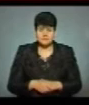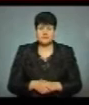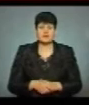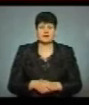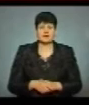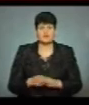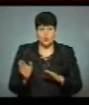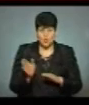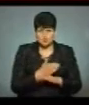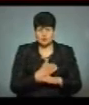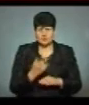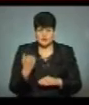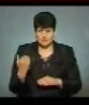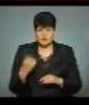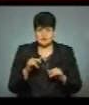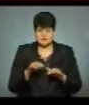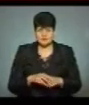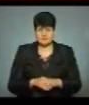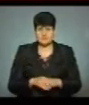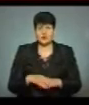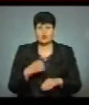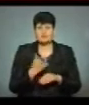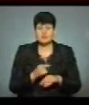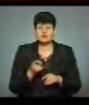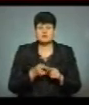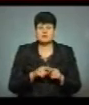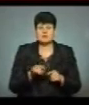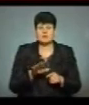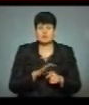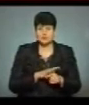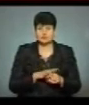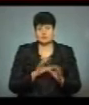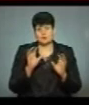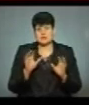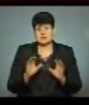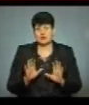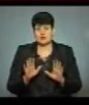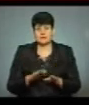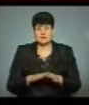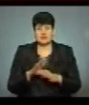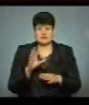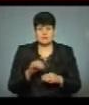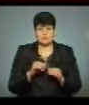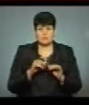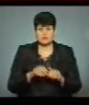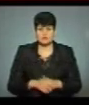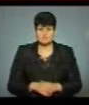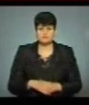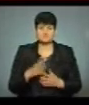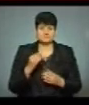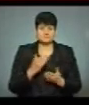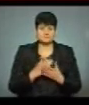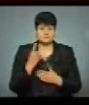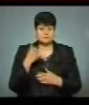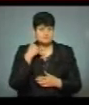чином усунули його від справ. Головне, щоб все відбувалося в рамках чинного законодавства, дотримання всіх процедур. Підказують, що маємо ще